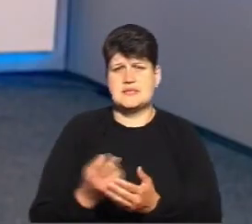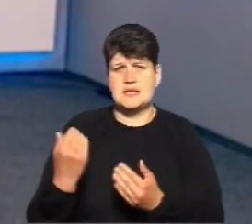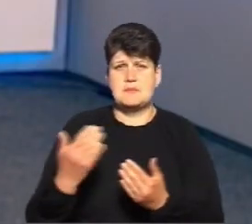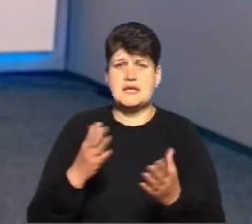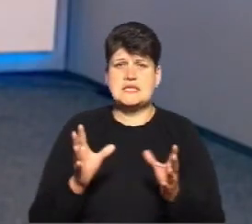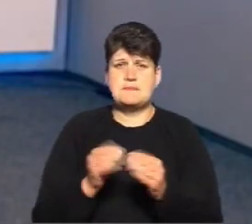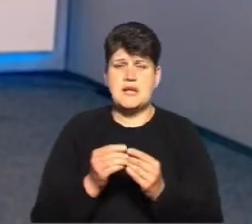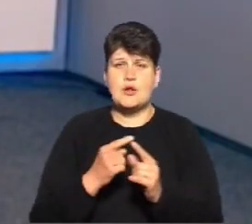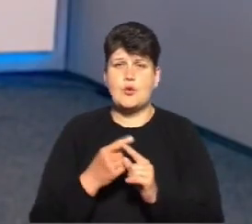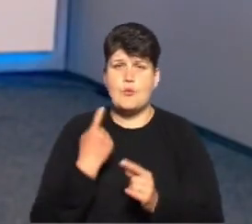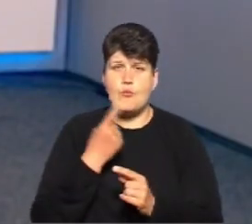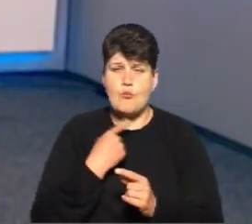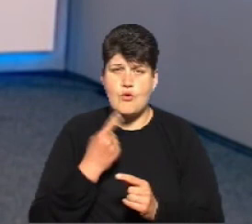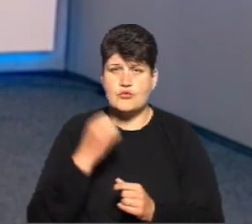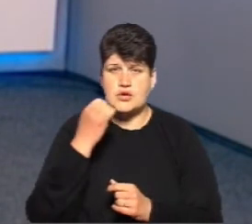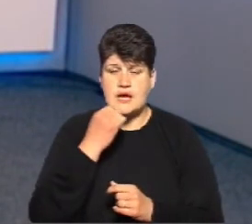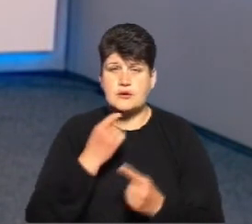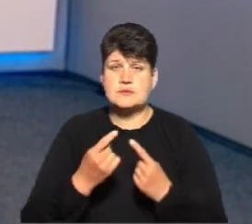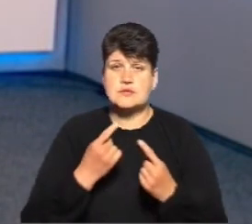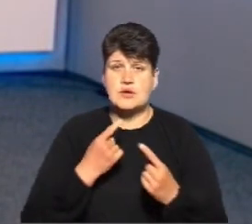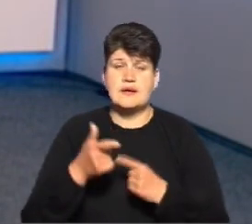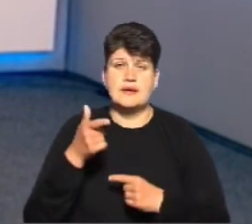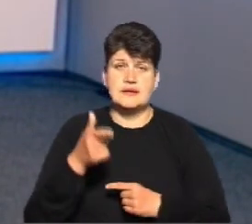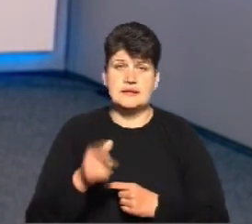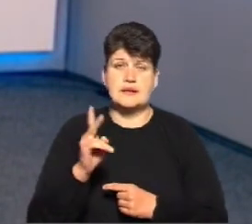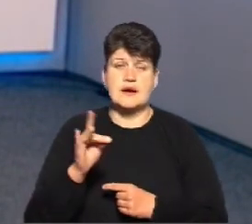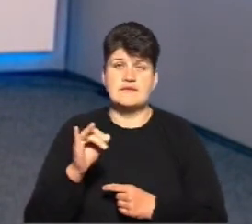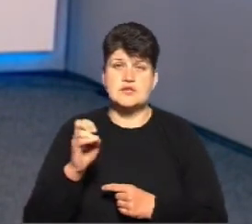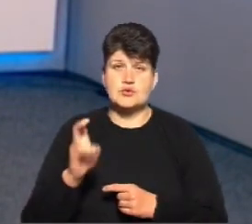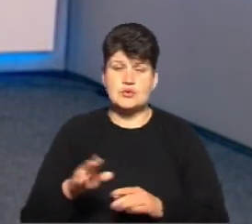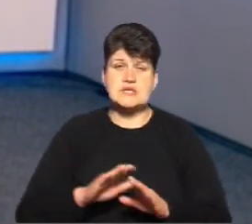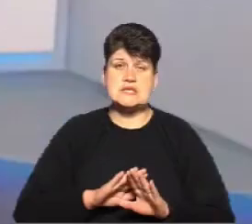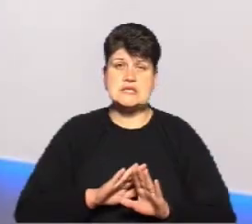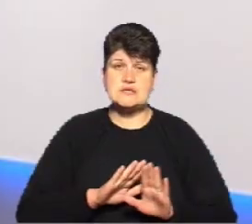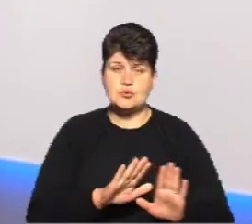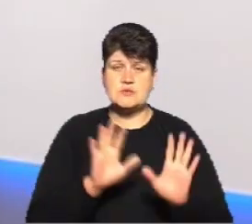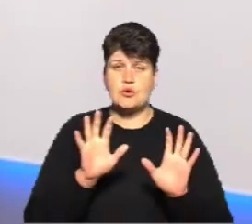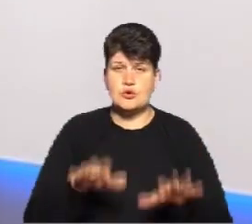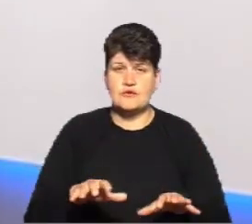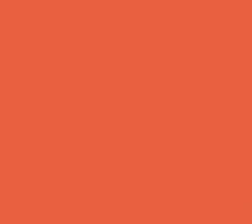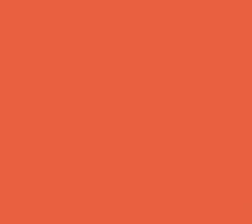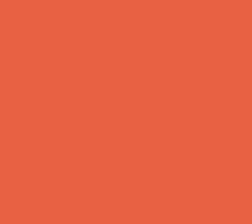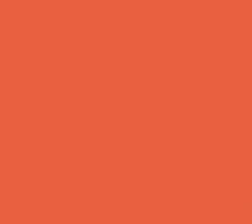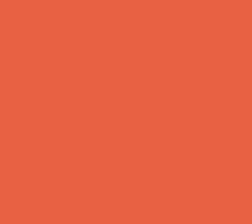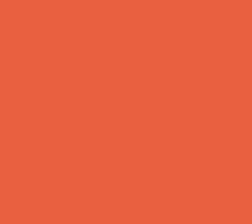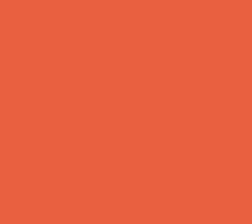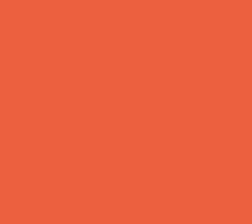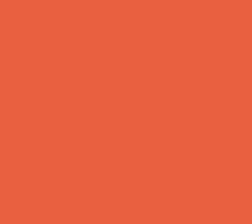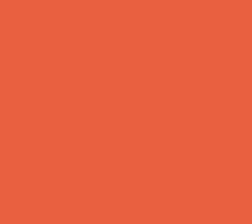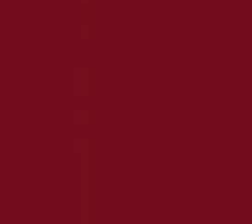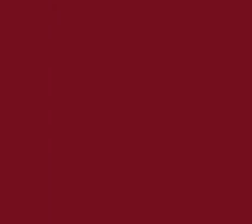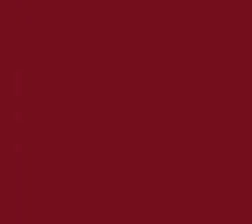закінчувати. Дуже дякую за розмову. Галина Кравчунюк, заступниця голови Великогаївської громади, була в нас в гостях. Переходимо до новин.